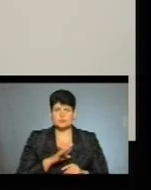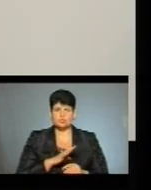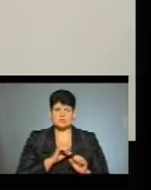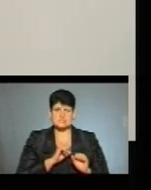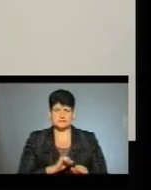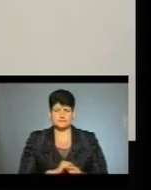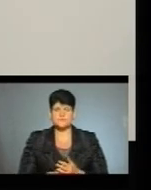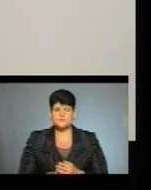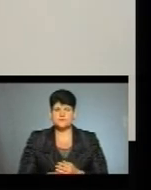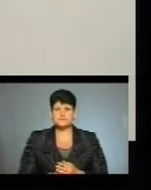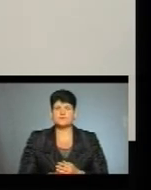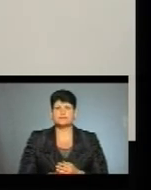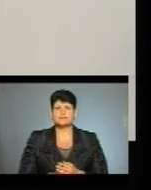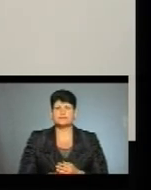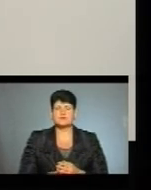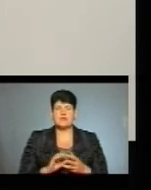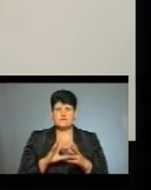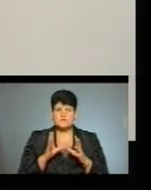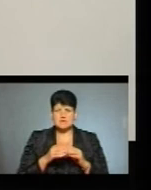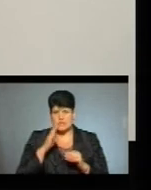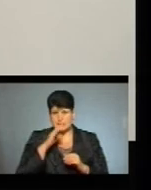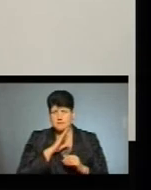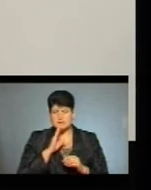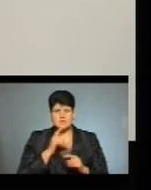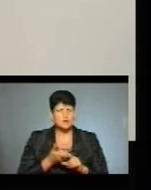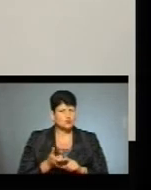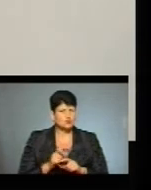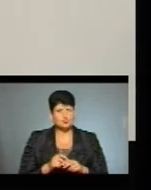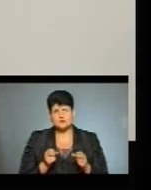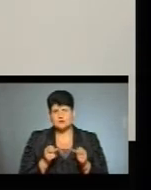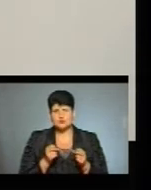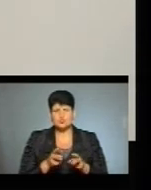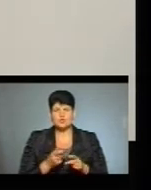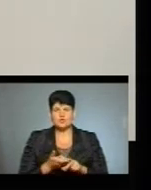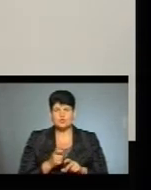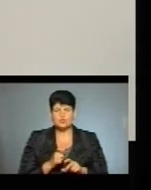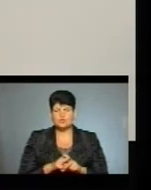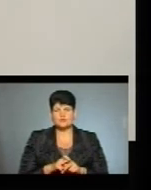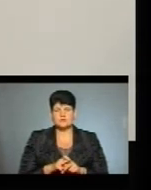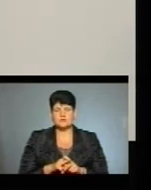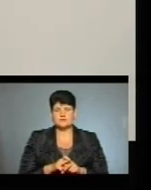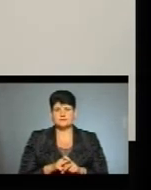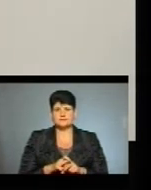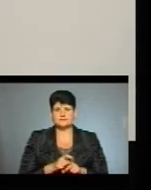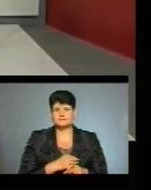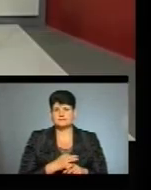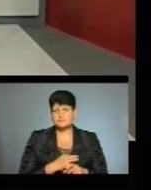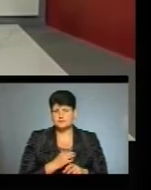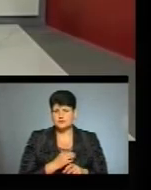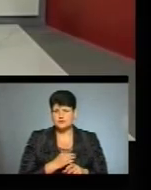захищеними. Взагалі батьки дуже ризикують і дуже вони безпечні. Наприклад, коли дитина